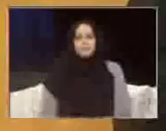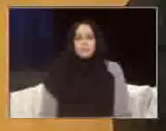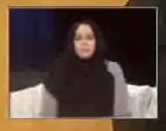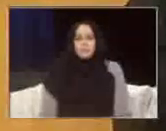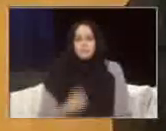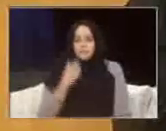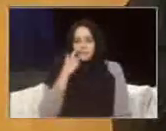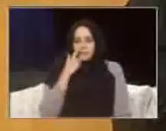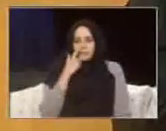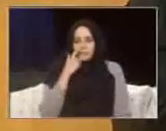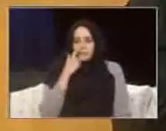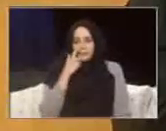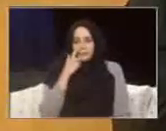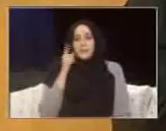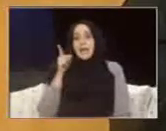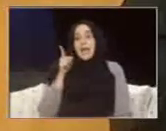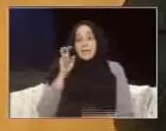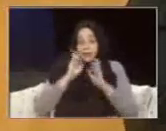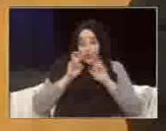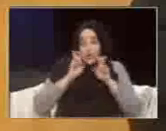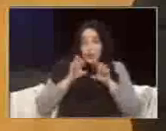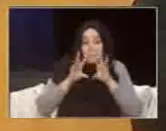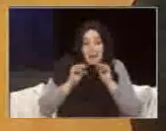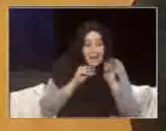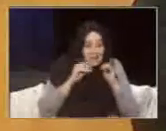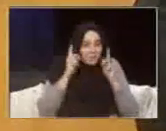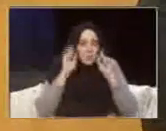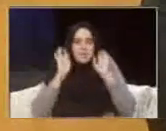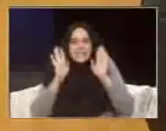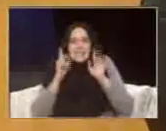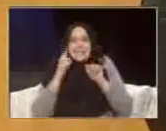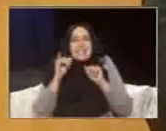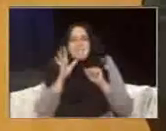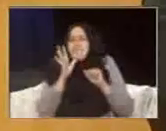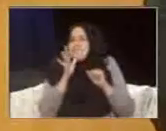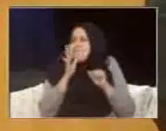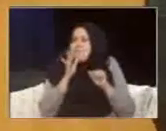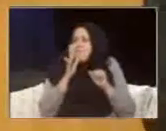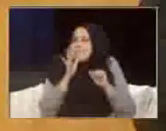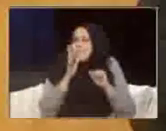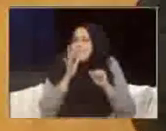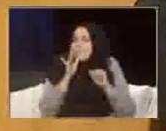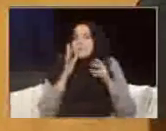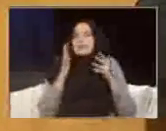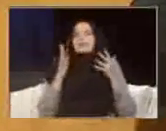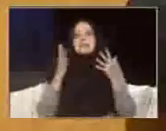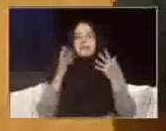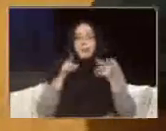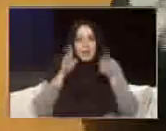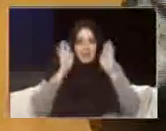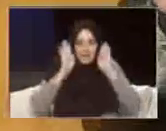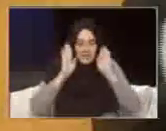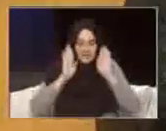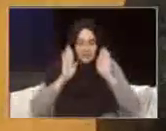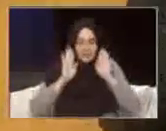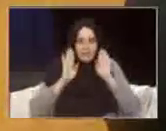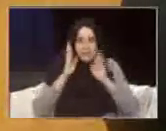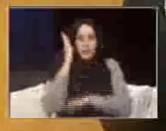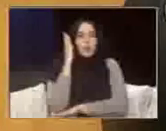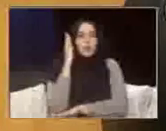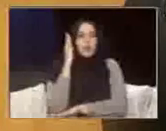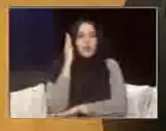تجتهد تحوس على مكان تصلي فيه. إذا تعذر شوف الشيخ محمد إذا تعذر نعم. وما قالش حتى وين قلنا صلي على الهيئة اللي راكي فيها، لو